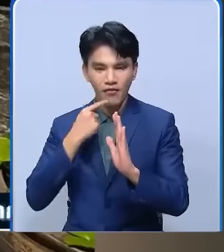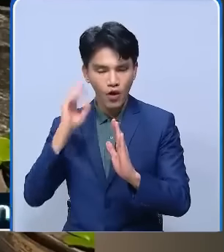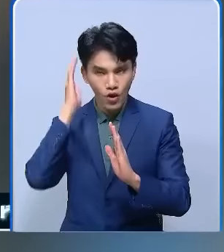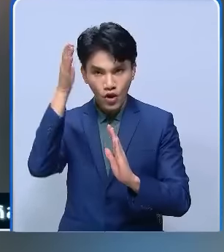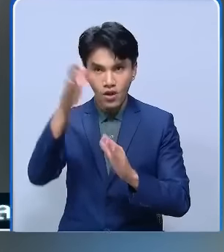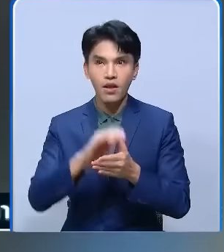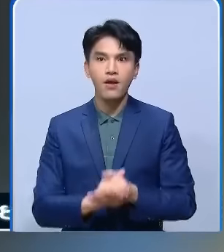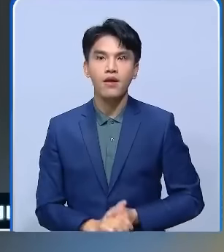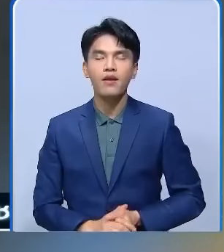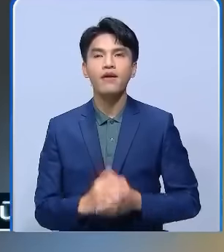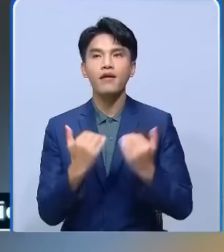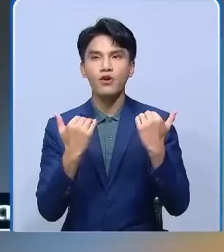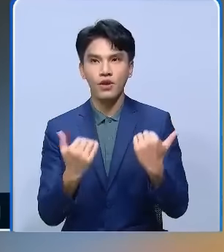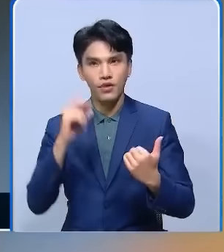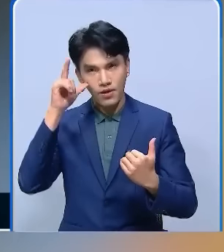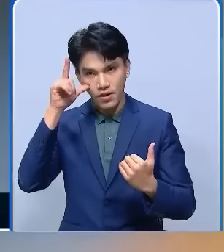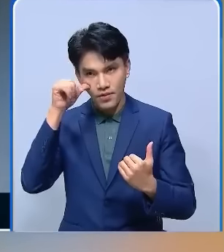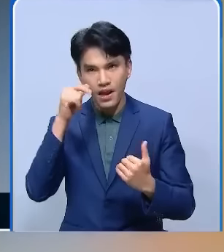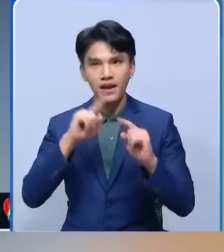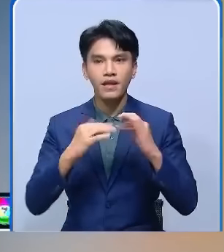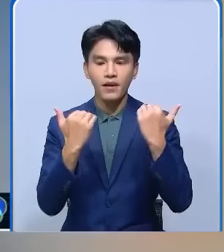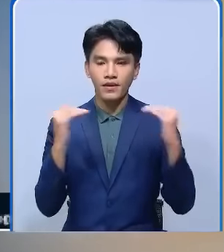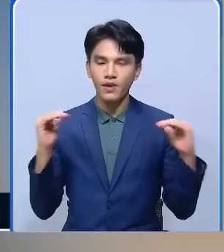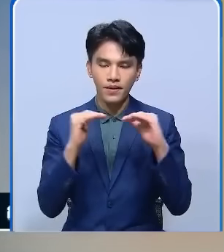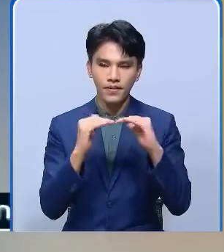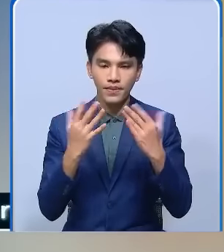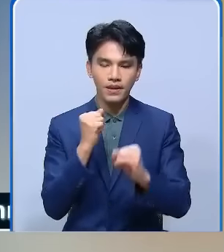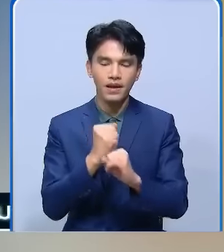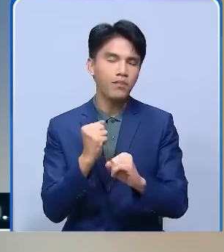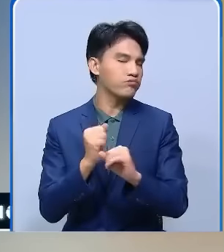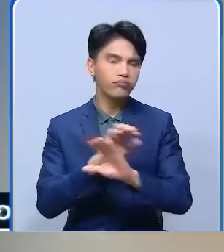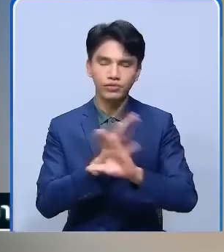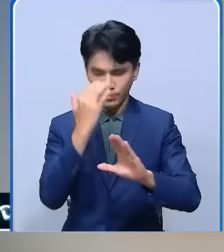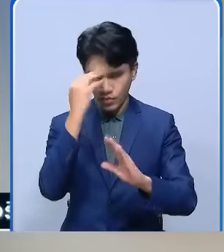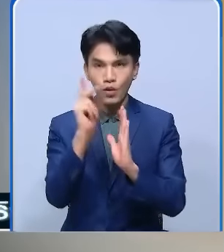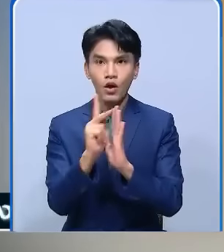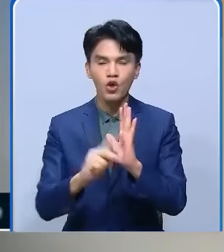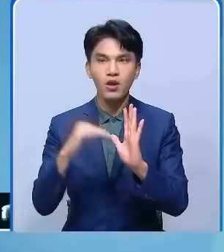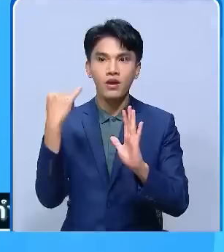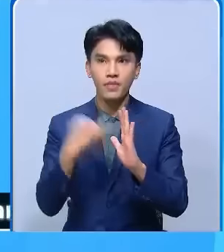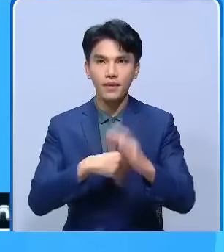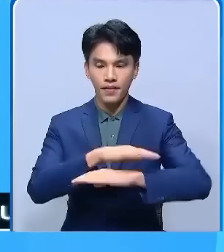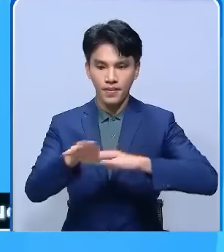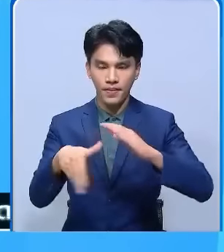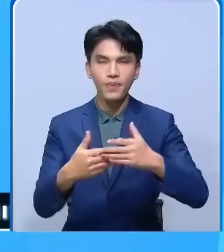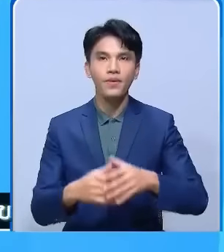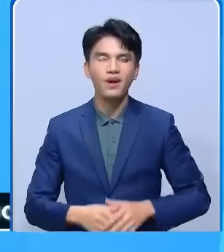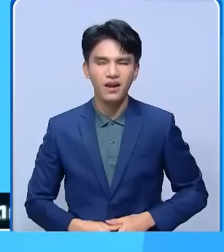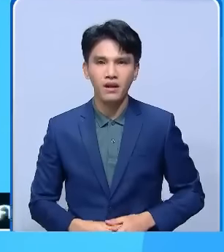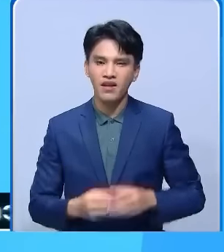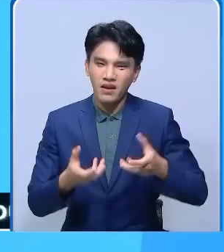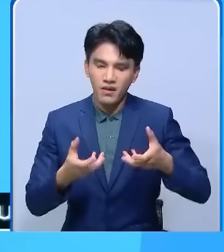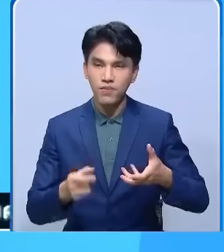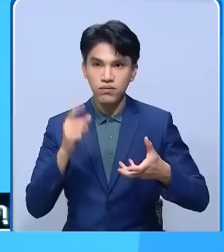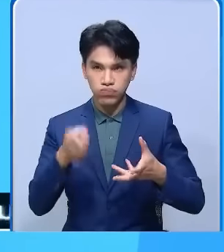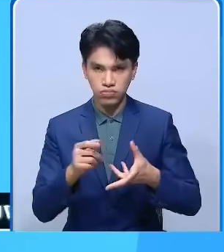หมายนะคะแม้ว่าคุณจะเป็นแม่เขาแต่คุณก็ไม่มีสิทธิ์ที่จะไปทำแบบนั้นเพราะถือว่าผิดกฎหมายแต่ละข้อหาเี่ต้องบอกว่าโอ้โหข้อหาหนักเลย